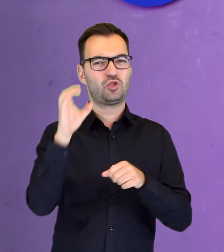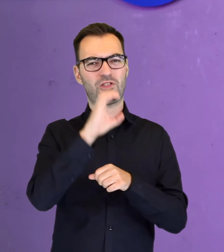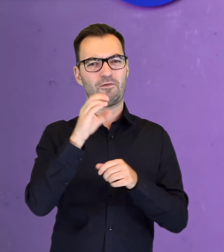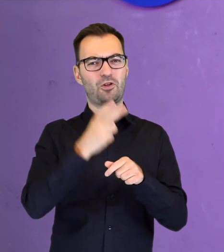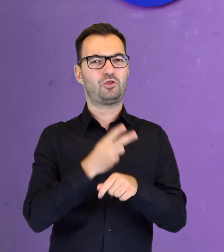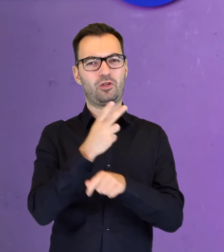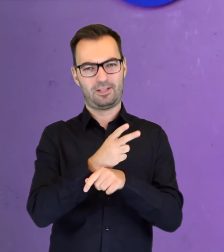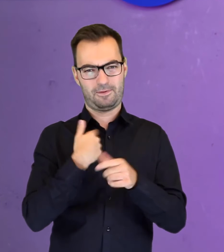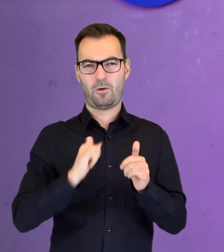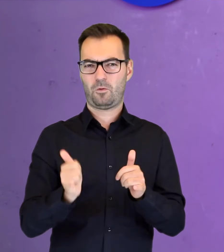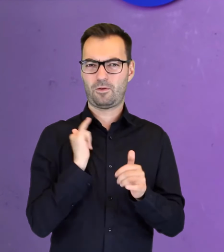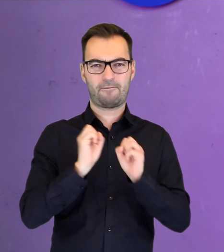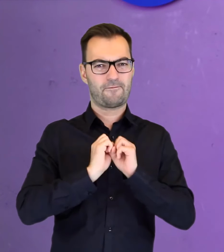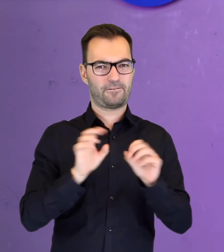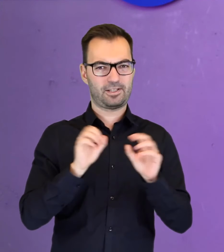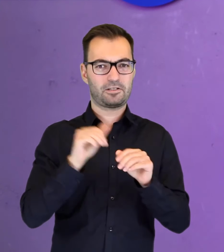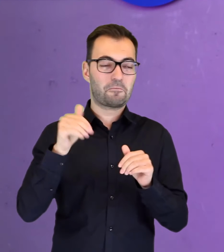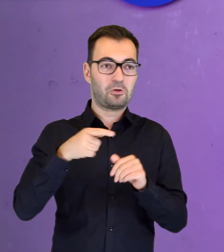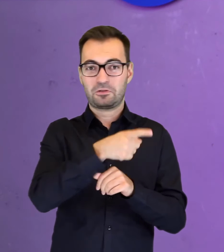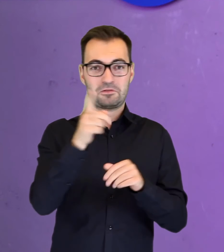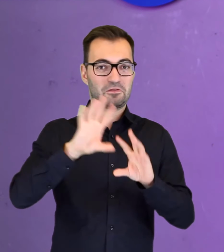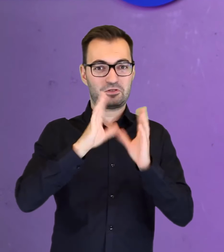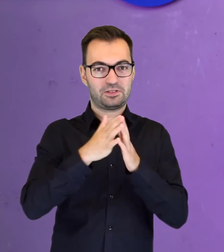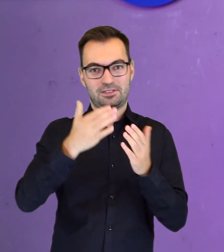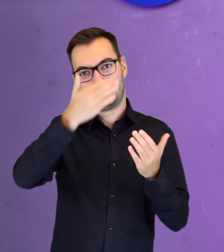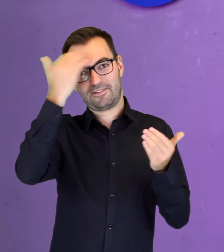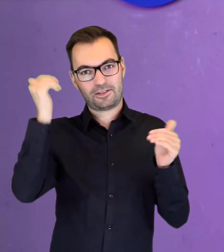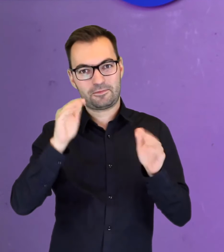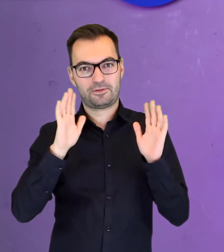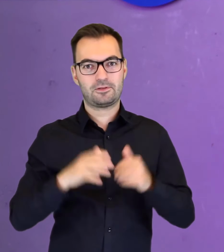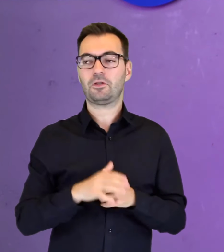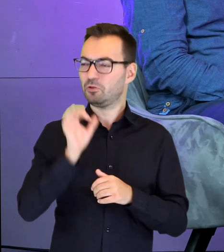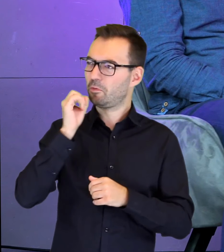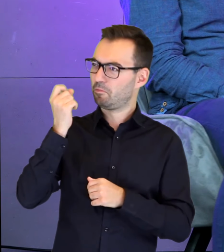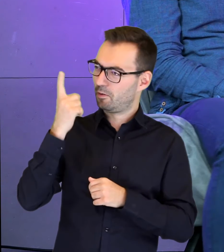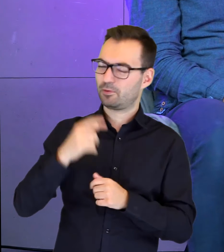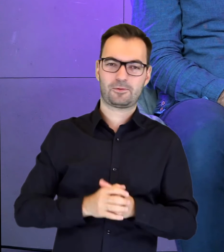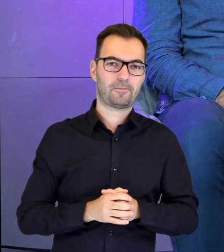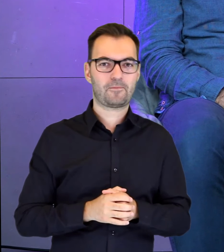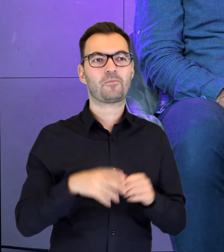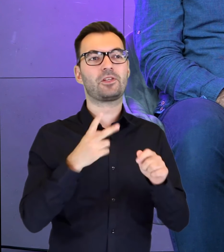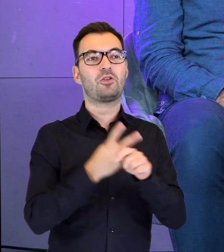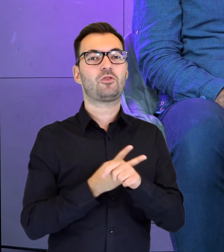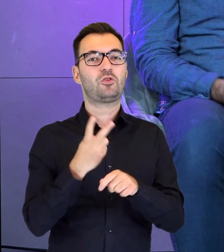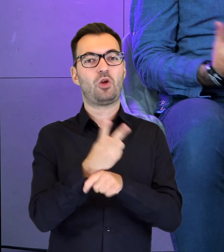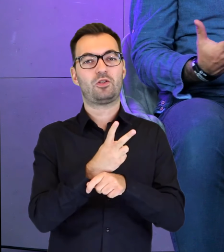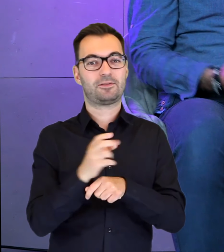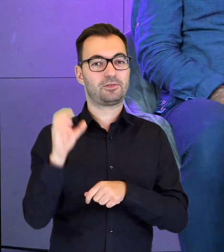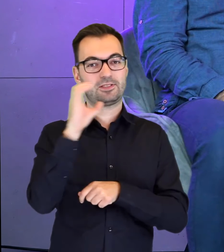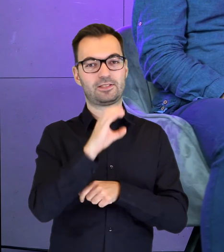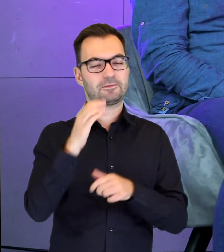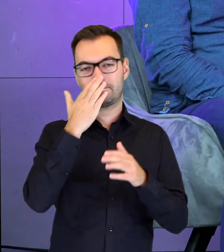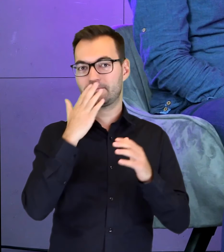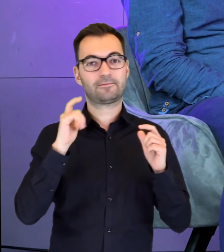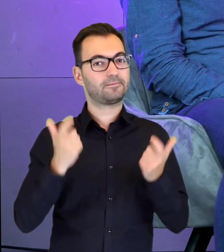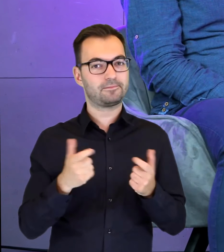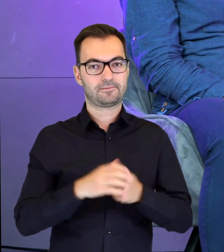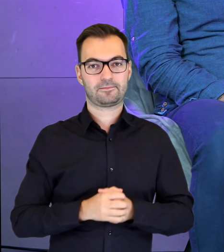cyfrowa Może powinniśmy powiedzieć tak naprawdę Czym jest dostępność cyfrowa bo może nie wszyscy c&a posiadającą wiedzę